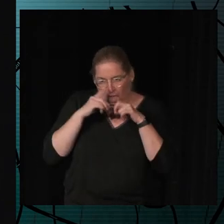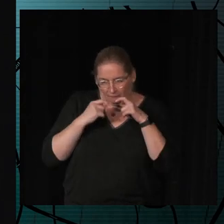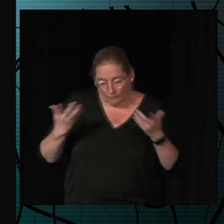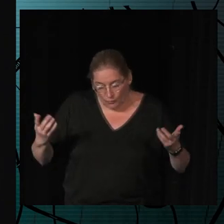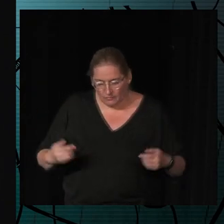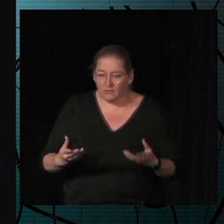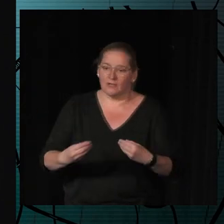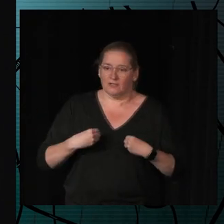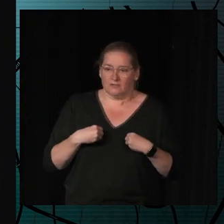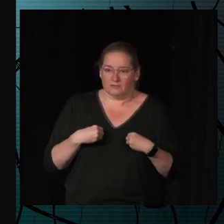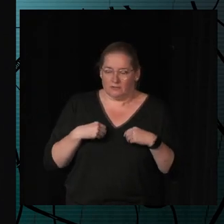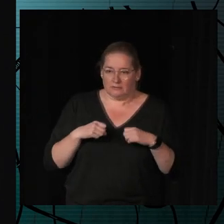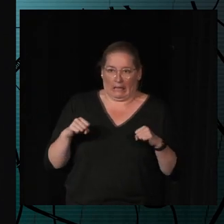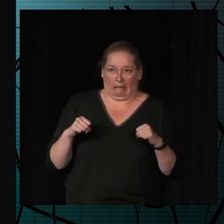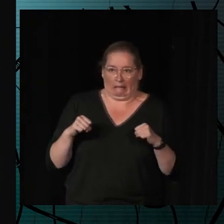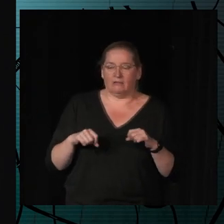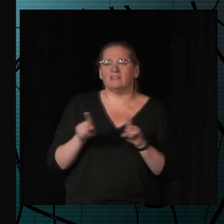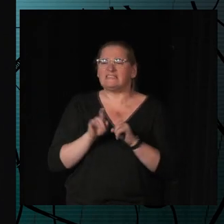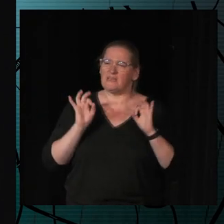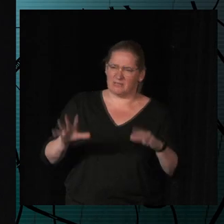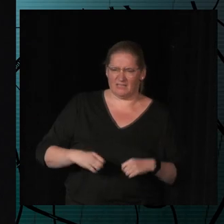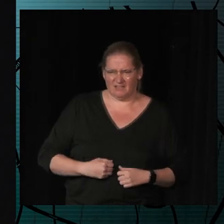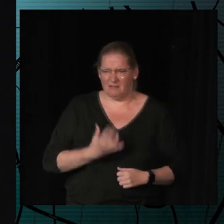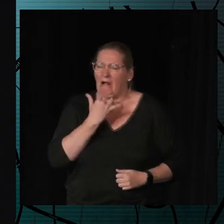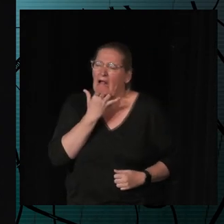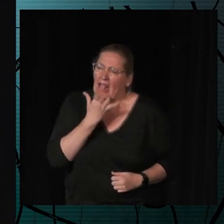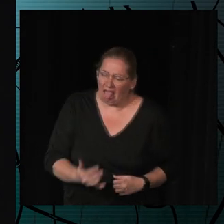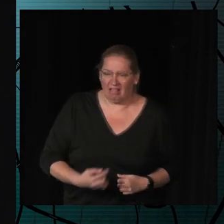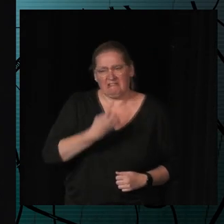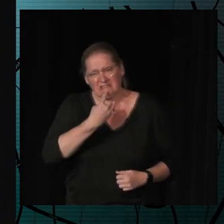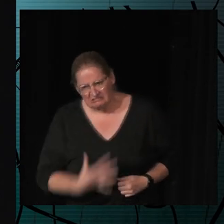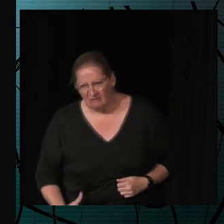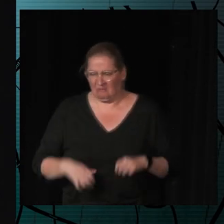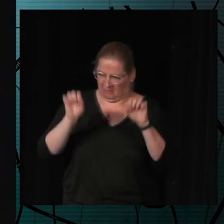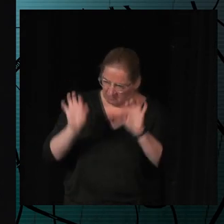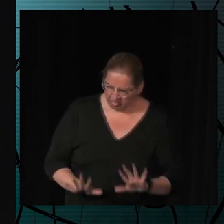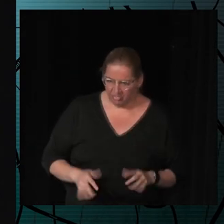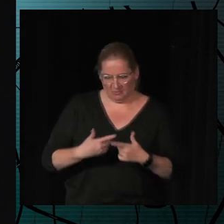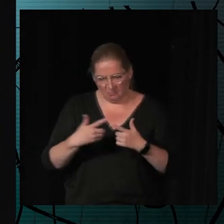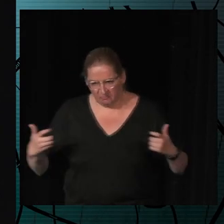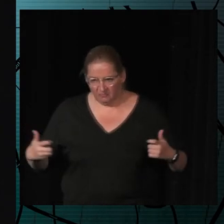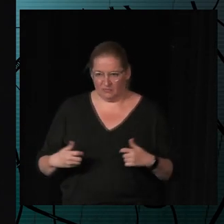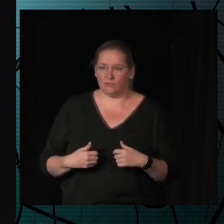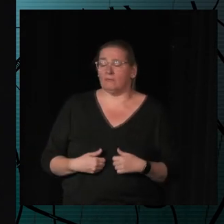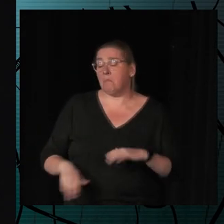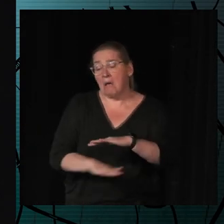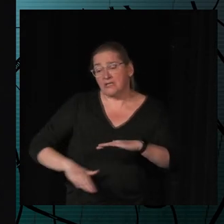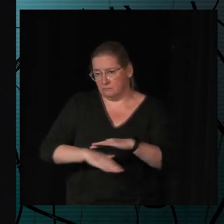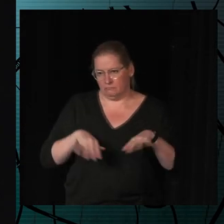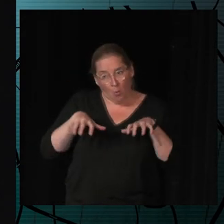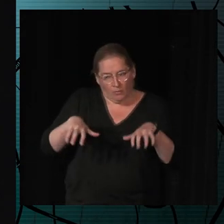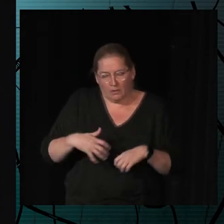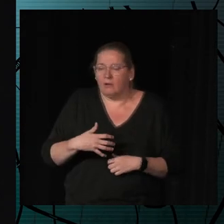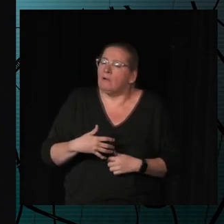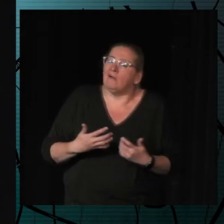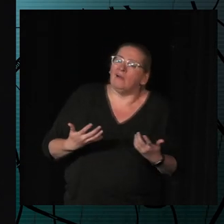et qui qui tire toutes les grosses ficelles du gore et de d'une horreur qui serait vraiment premier degré mais ben c'est il y a